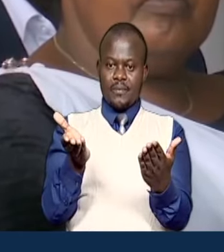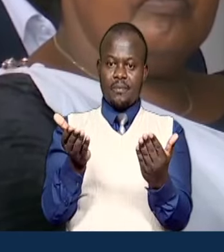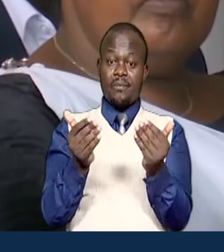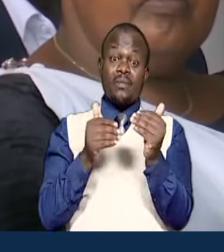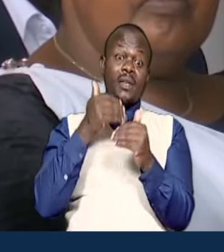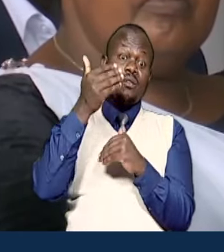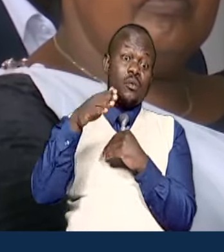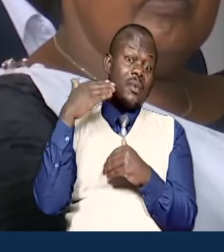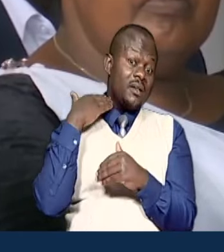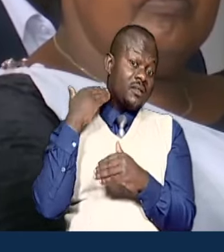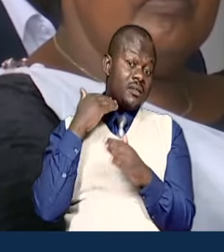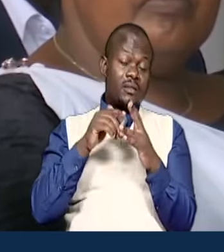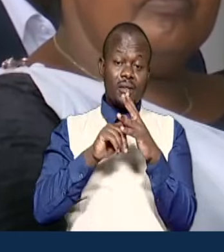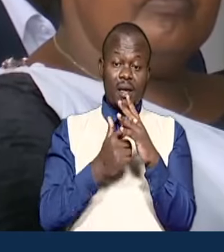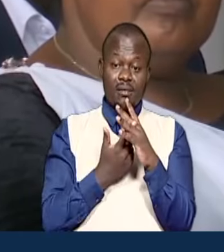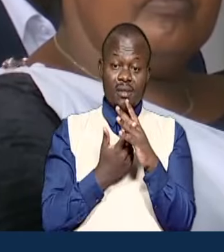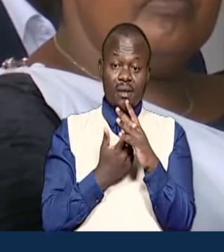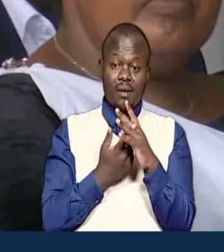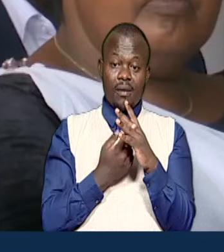Jenoside itangiye rero